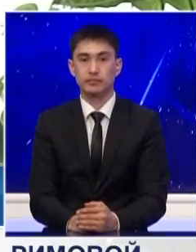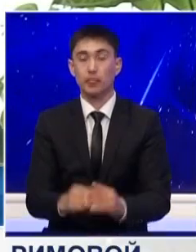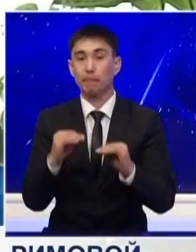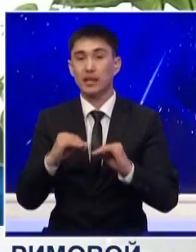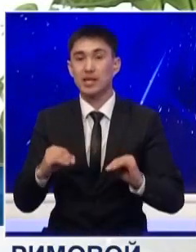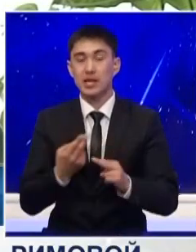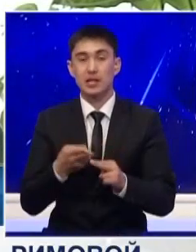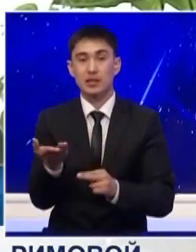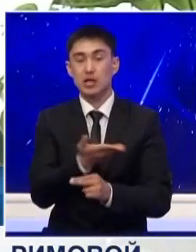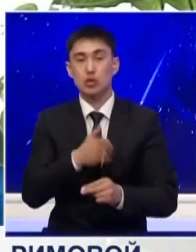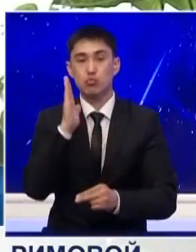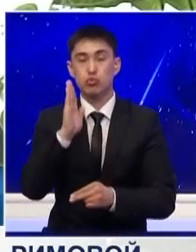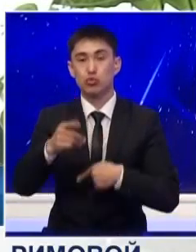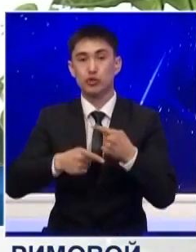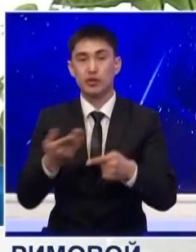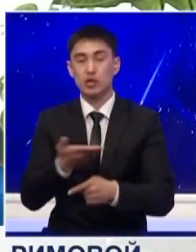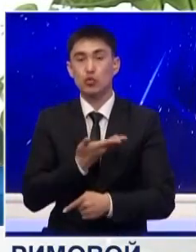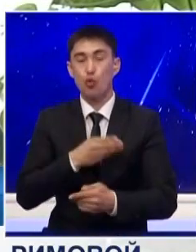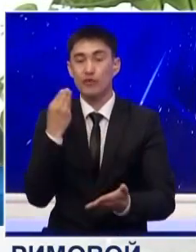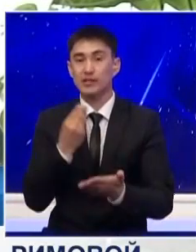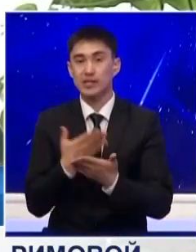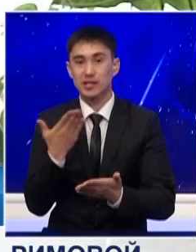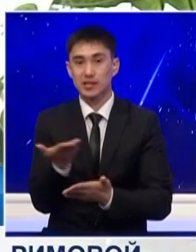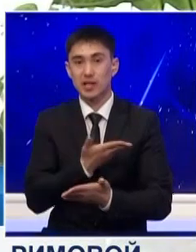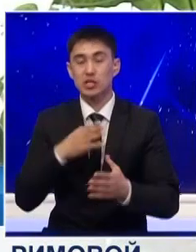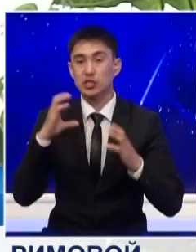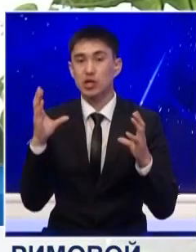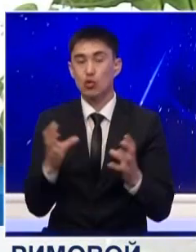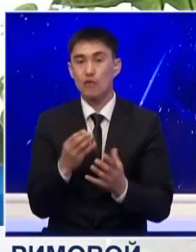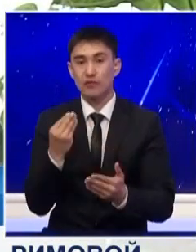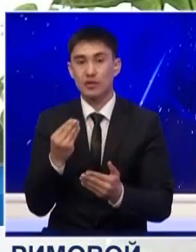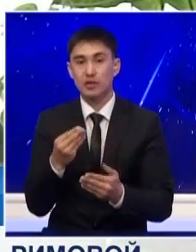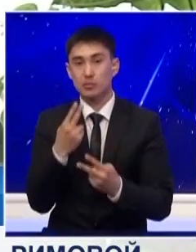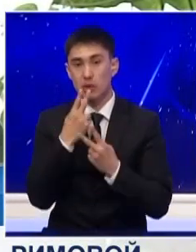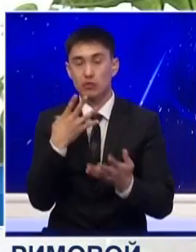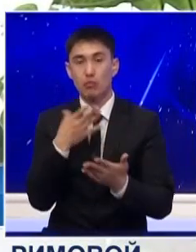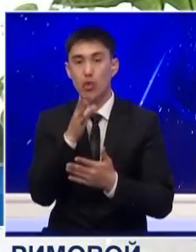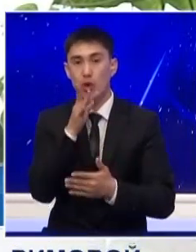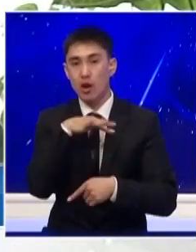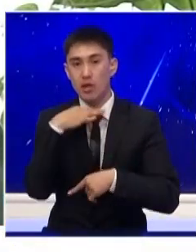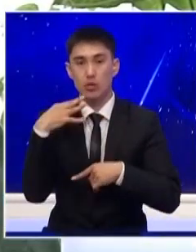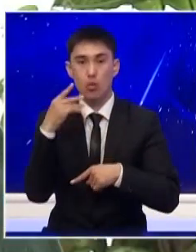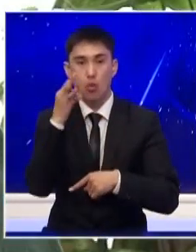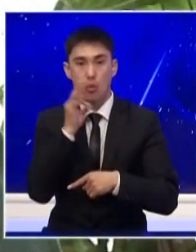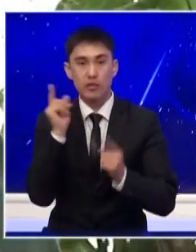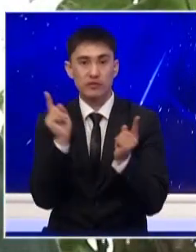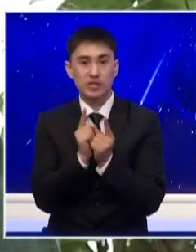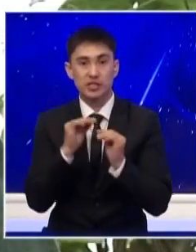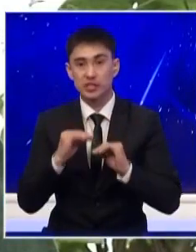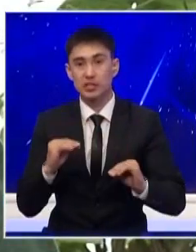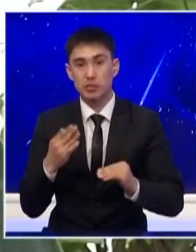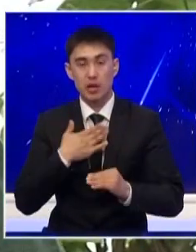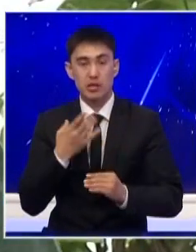Дети – это наше будущее, а не наша духовная ценность, наше сокровище. Несмотря на свой многолетний опыт, на встрече с учащимся